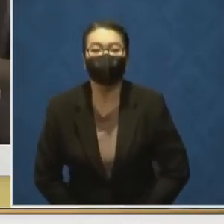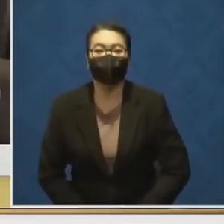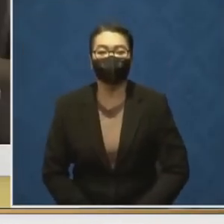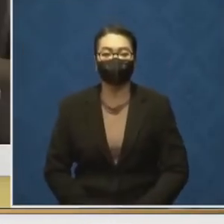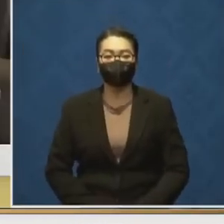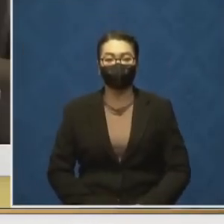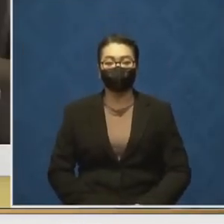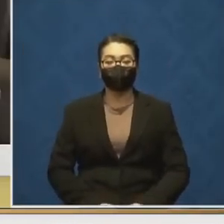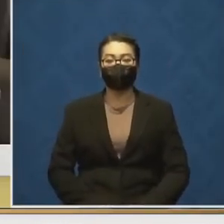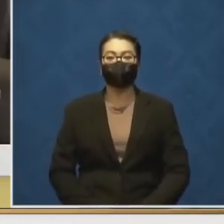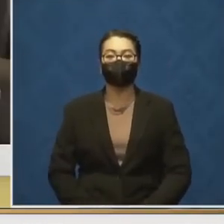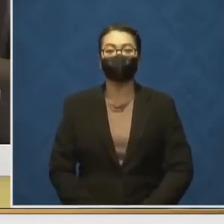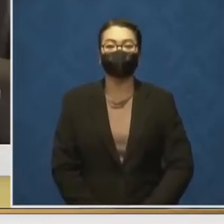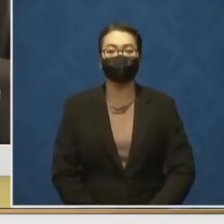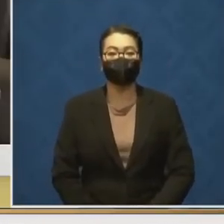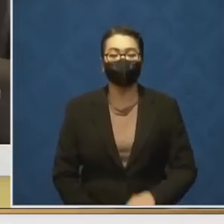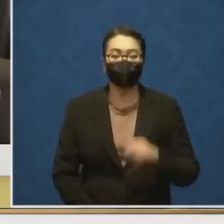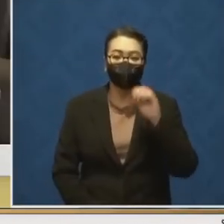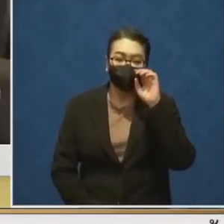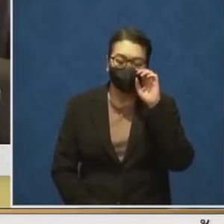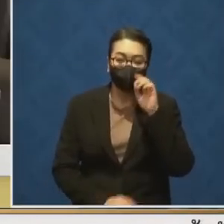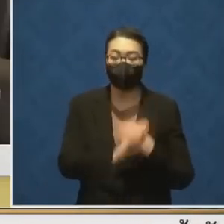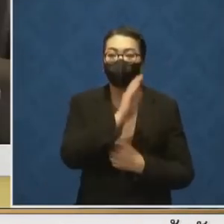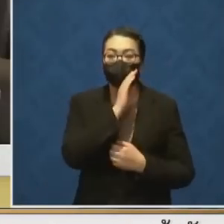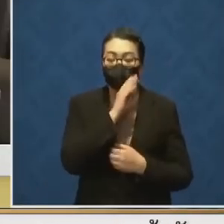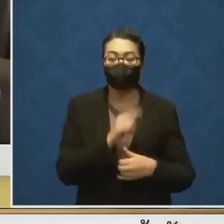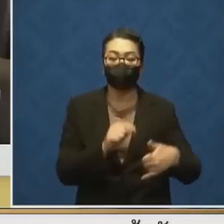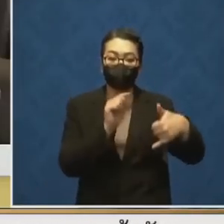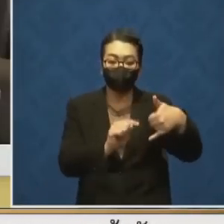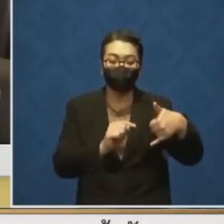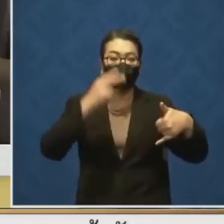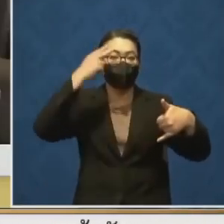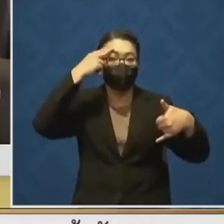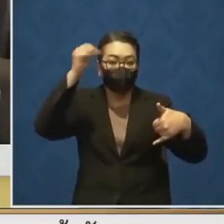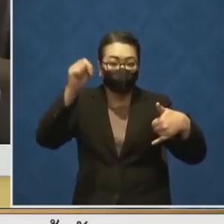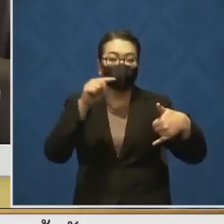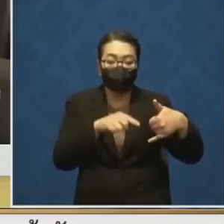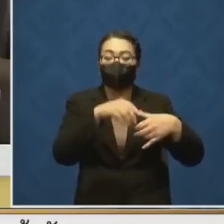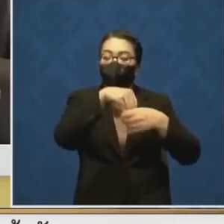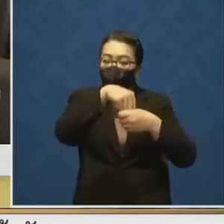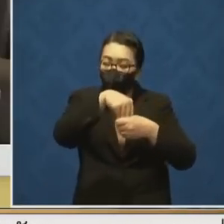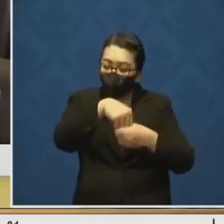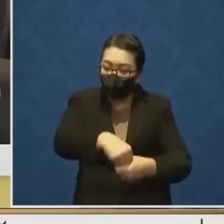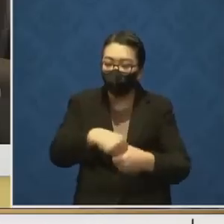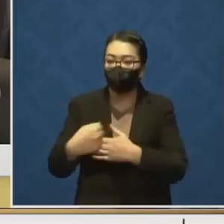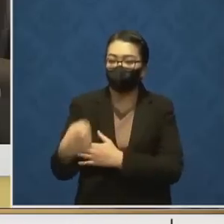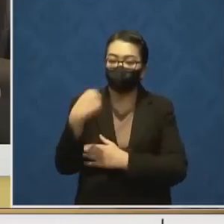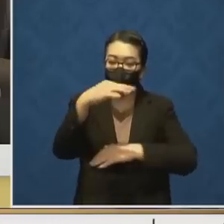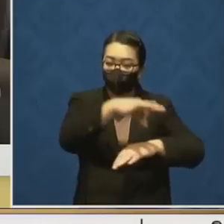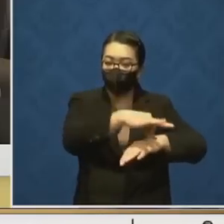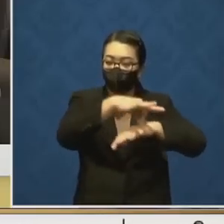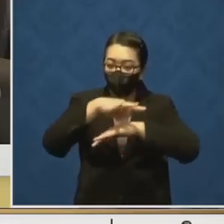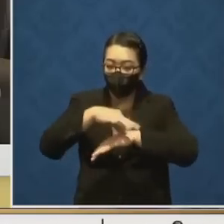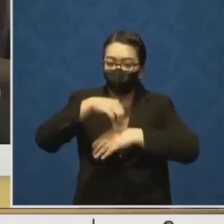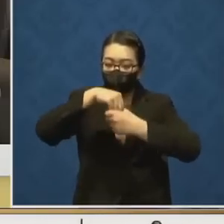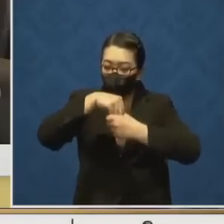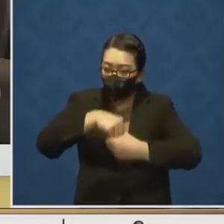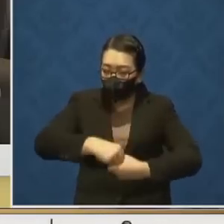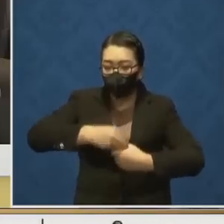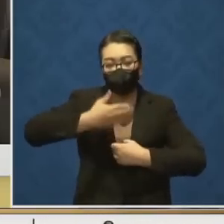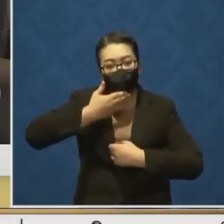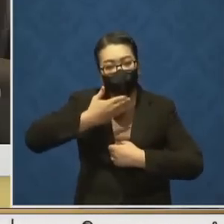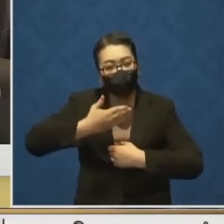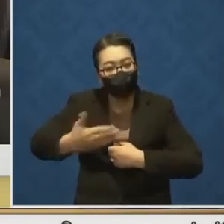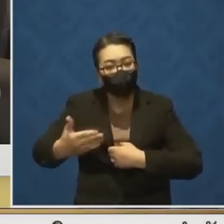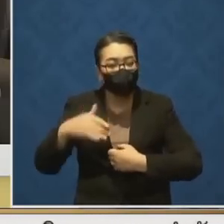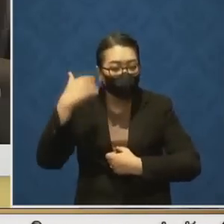าปลอยใหผู้นำอย่ผลเอกประยุษจัโอชาคนนี้ครองอำนาจต่อไปวันหนึ่ง